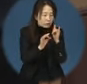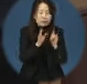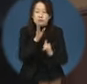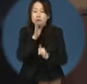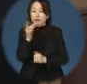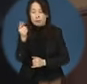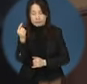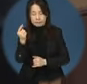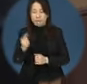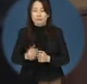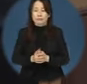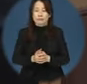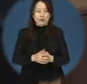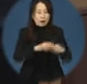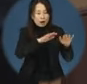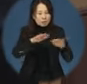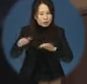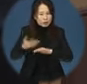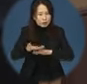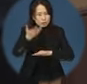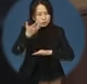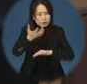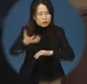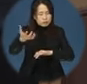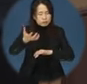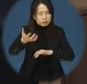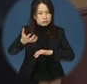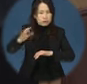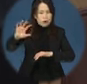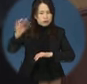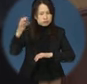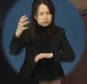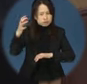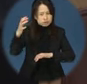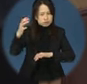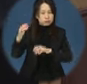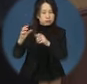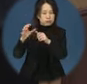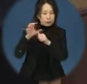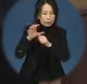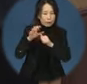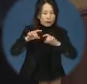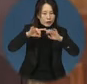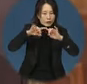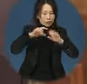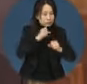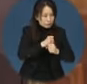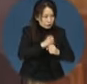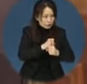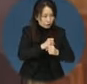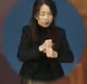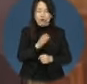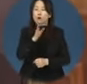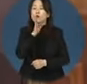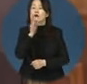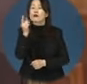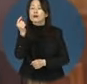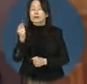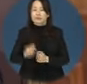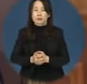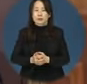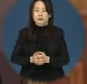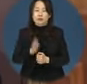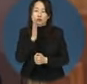예 으 이제 바다위에 둥둥 떠서 돌아가며 전기를 생산한다 그랬어 그 이제 울산 얘기하고 예